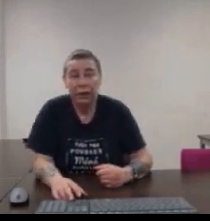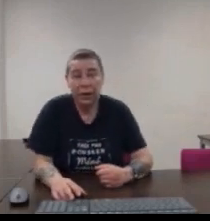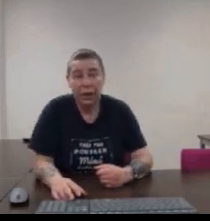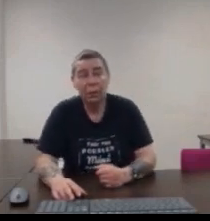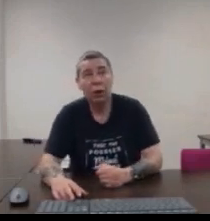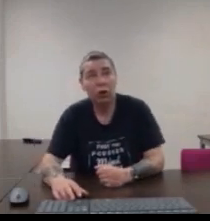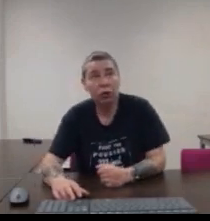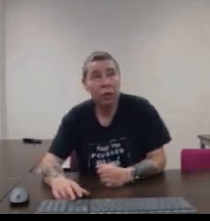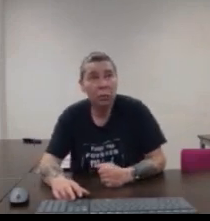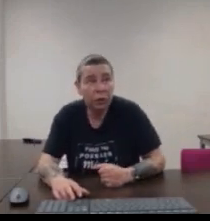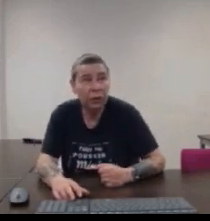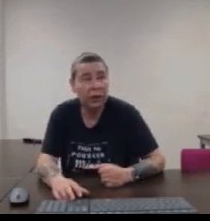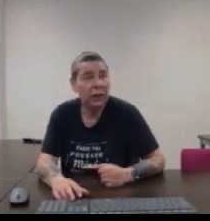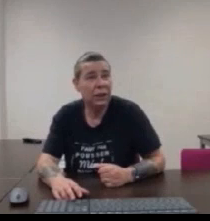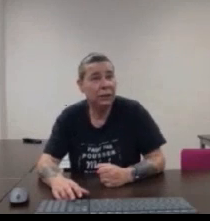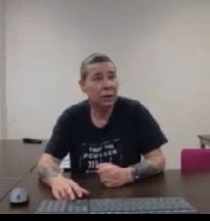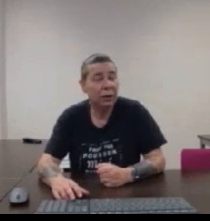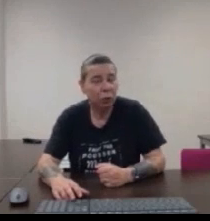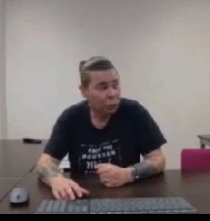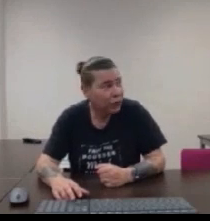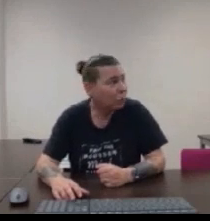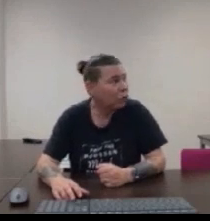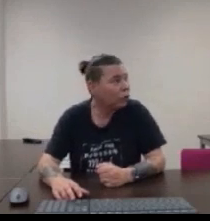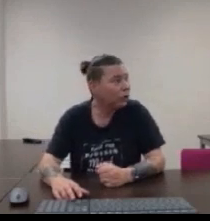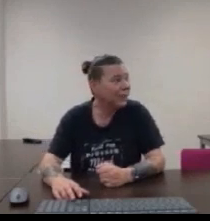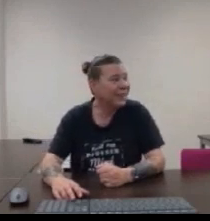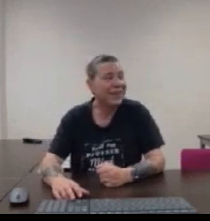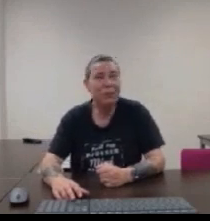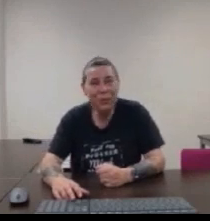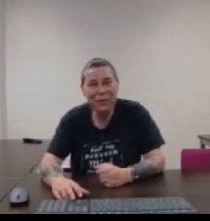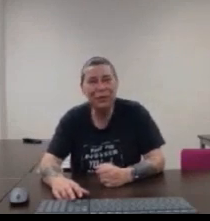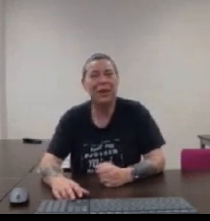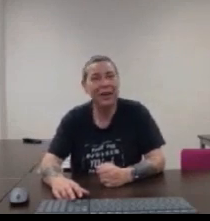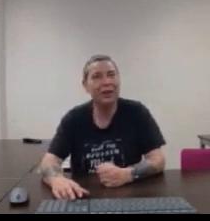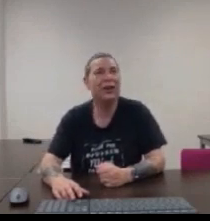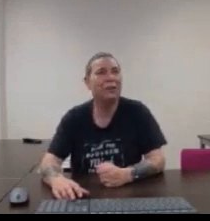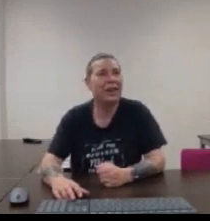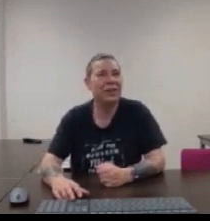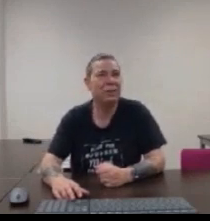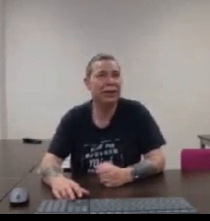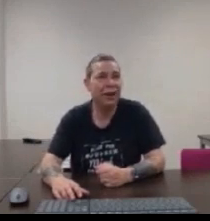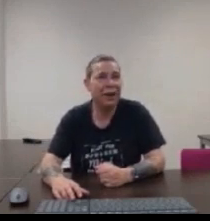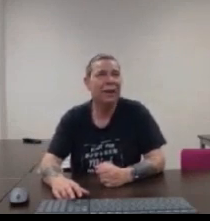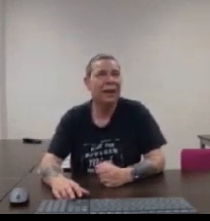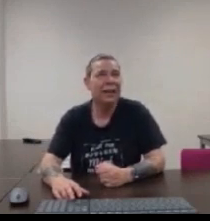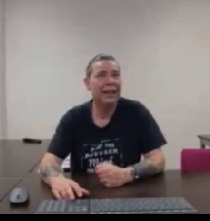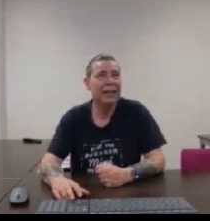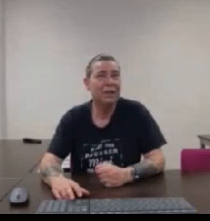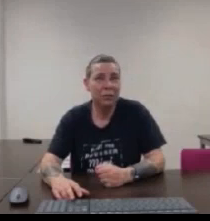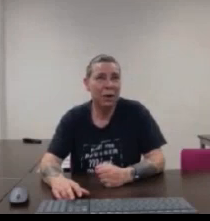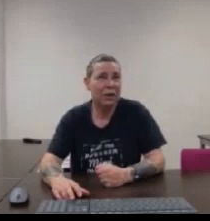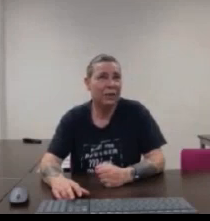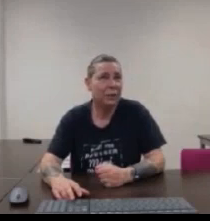Je vais laisser la parole du coup à Maude, qui s'appelle donc Maude Armango, qui est mon binôme ergonome à la Gémetra